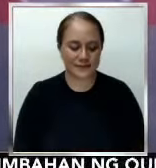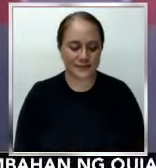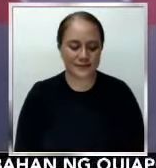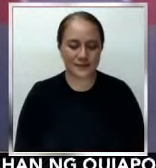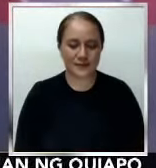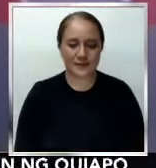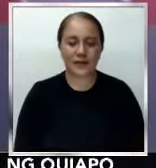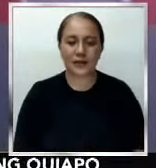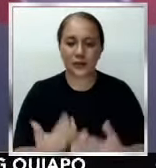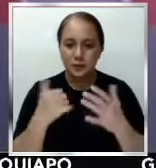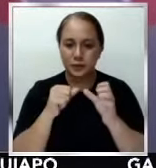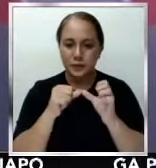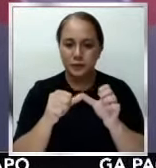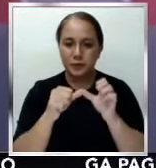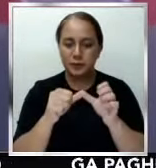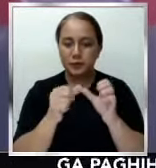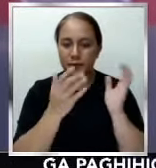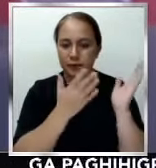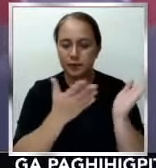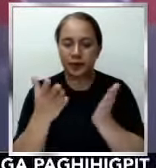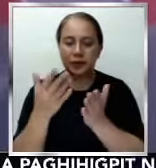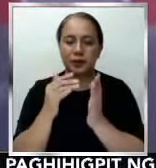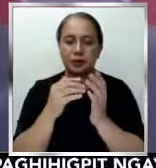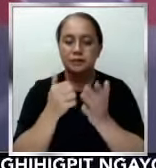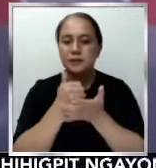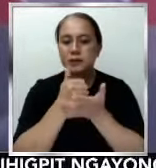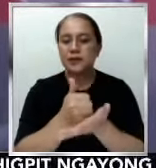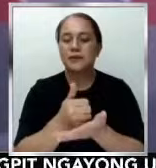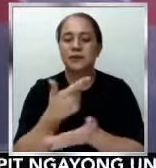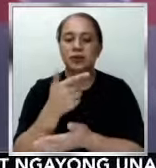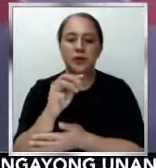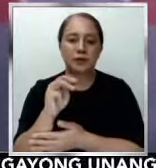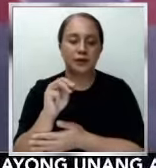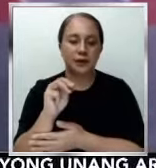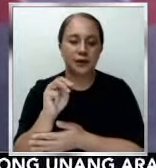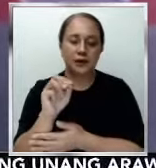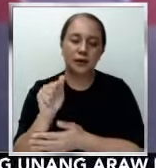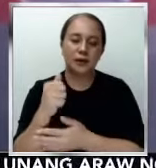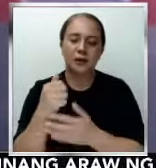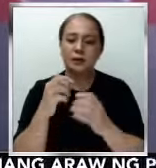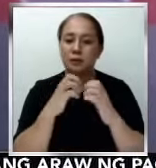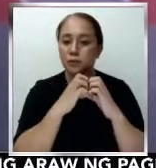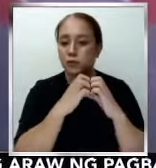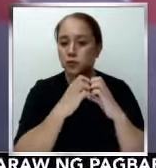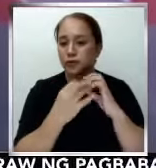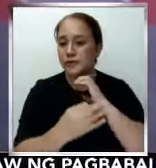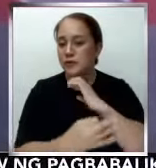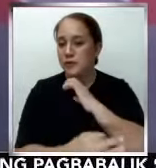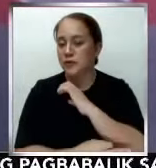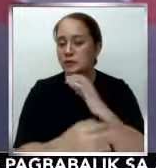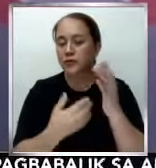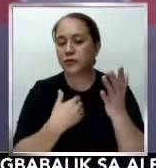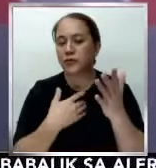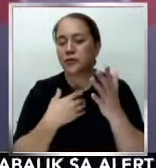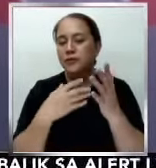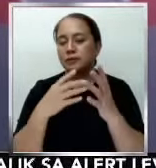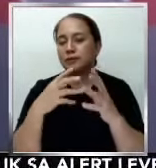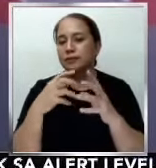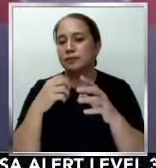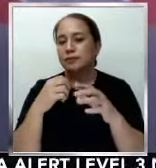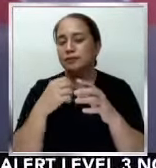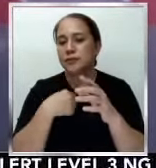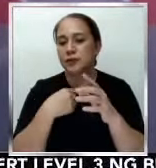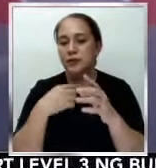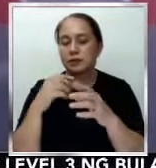Nagpapatuloy po ang paghahatid ng tulong ng GMA Kapuso Foundation sa mga nasalanta ng Bagyong Odette sa Siargao Island. Marami po sa